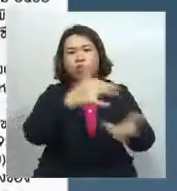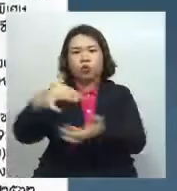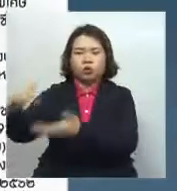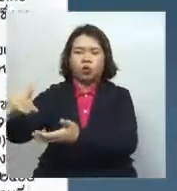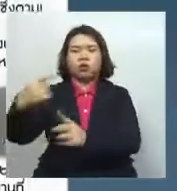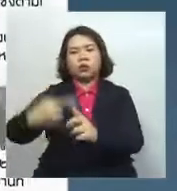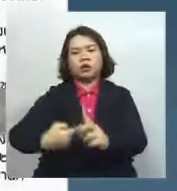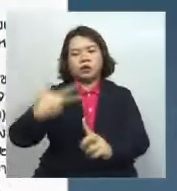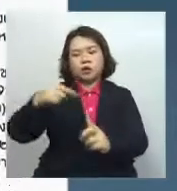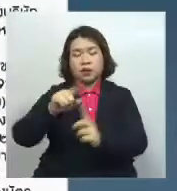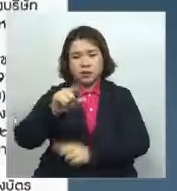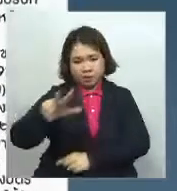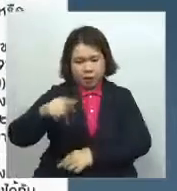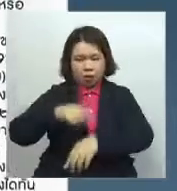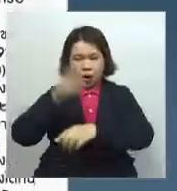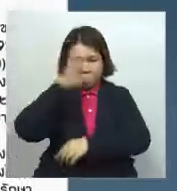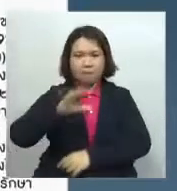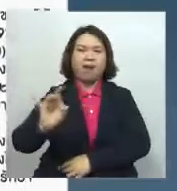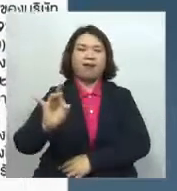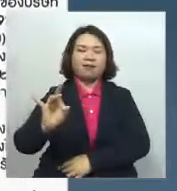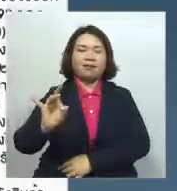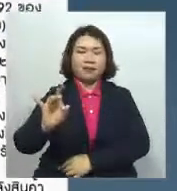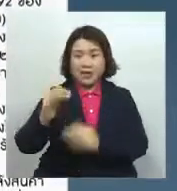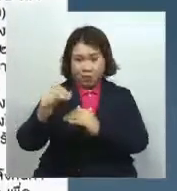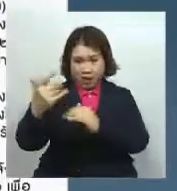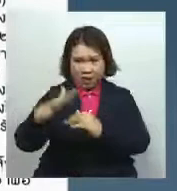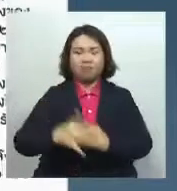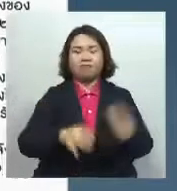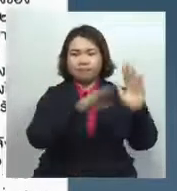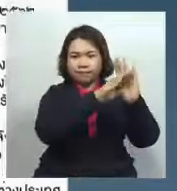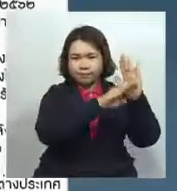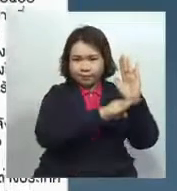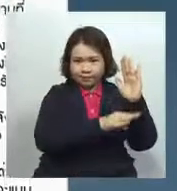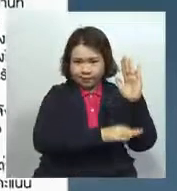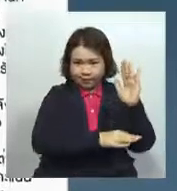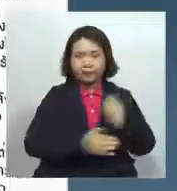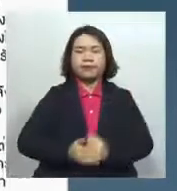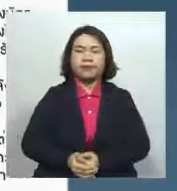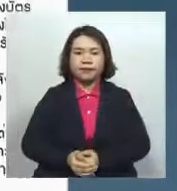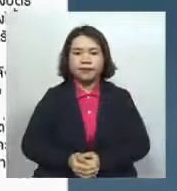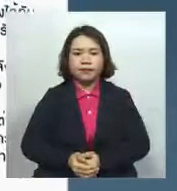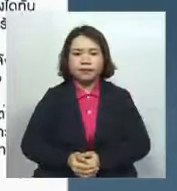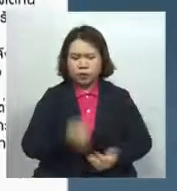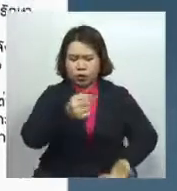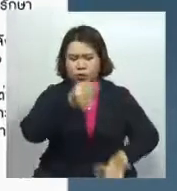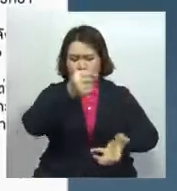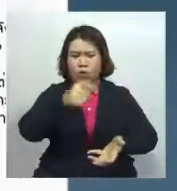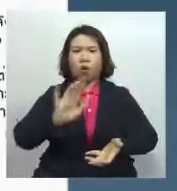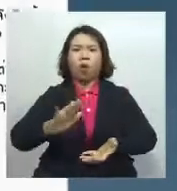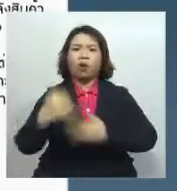หมีนาคม 2 ทุ่มที่นี่มาดูลานดับเหต้นการส่งมอบ ถง Meswการถูดพิศ THEY